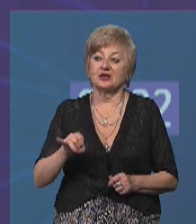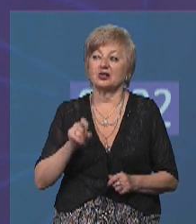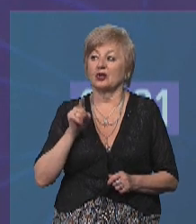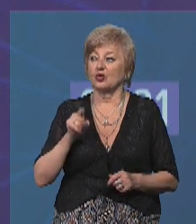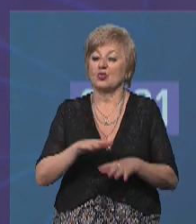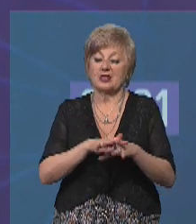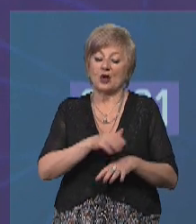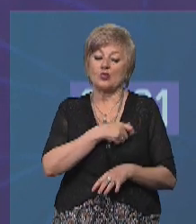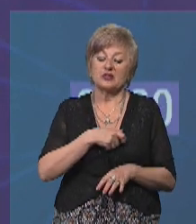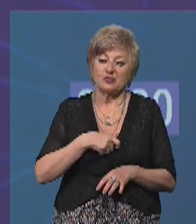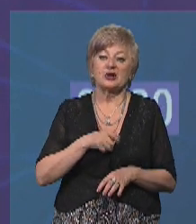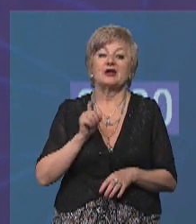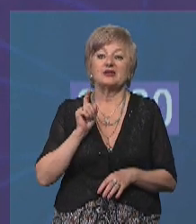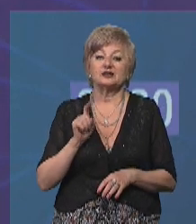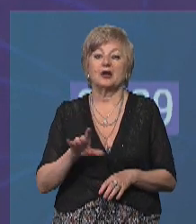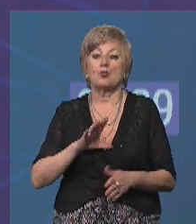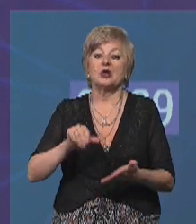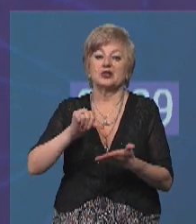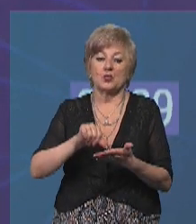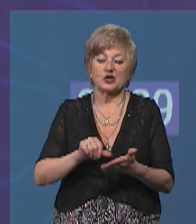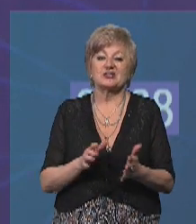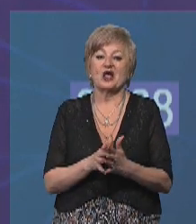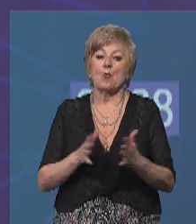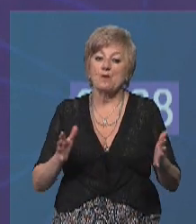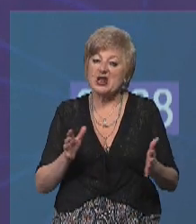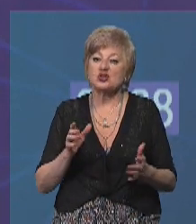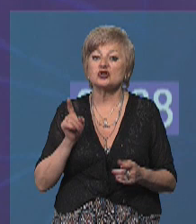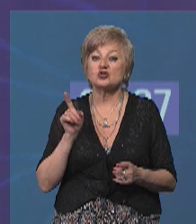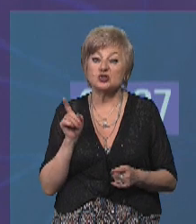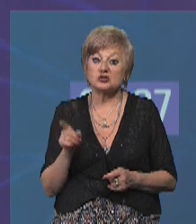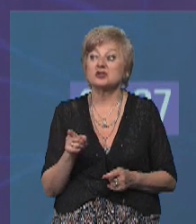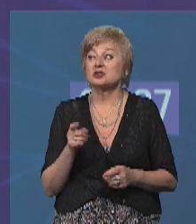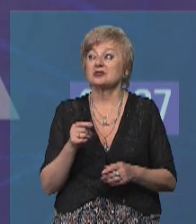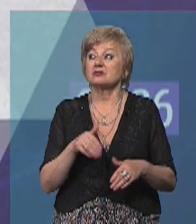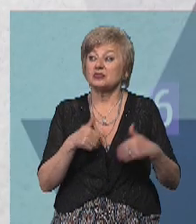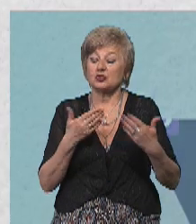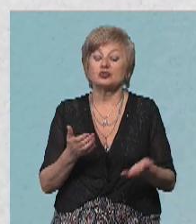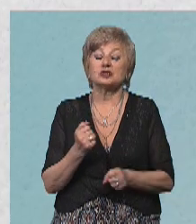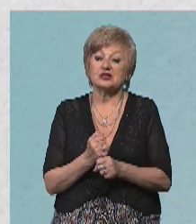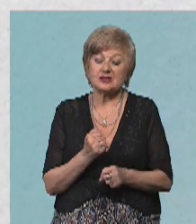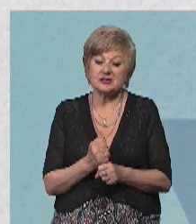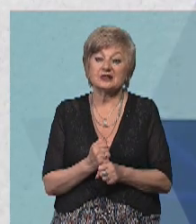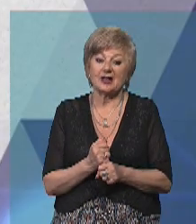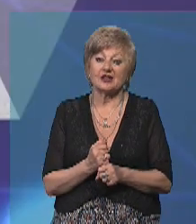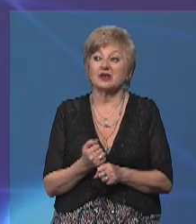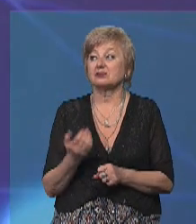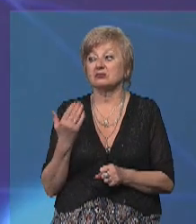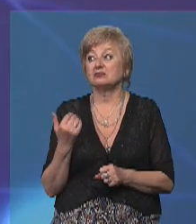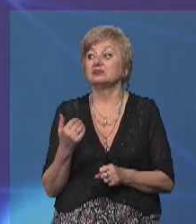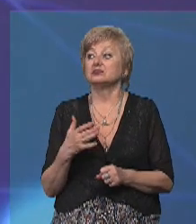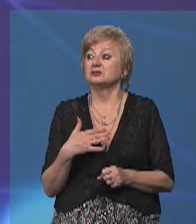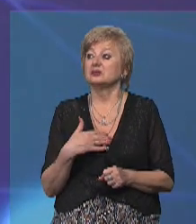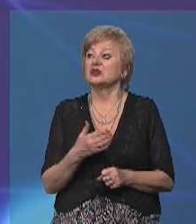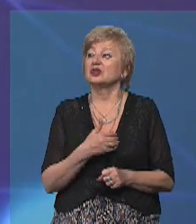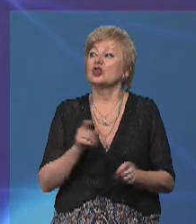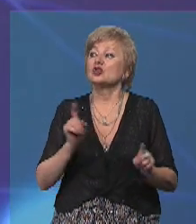народний депутат і навіть був представником більшості. Що йому заважало це зробити за минулі каденції? Треба спочатку зважати на